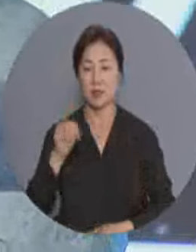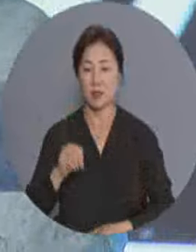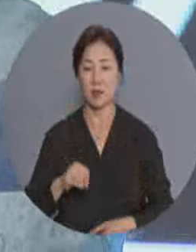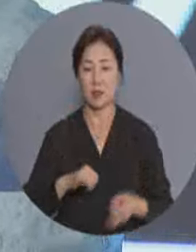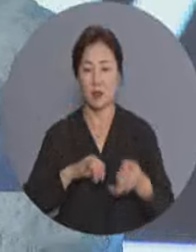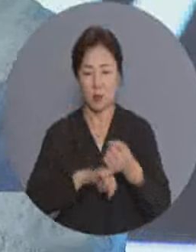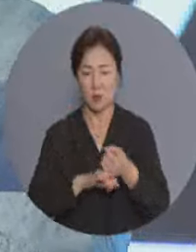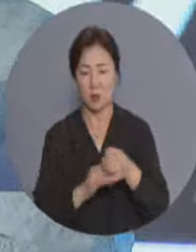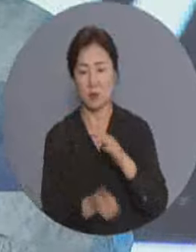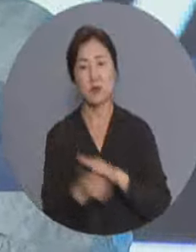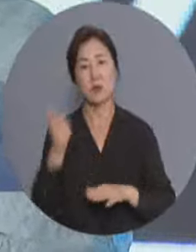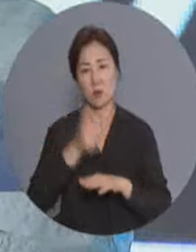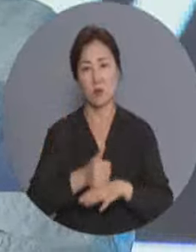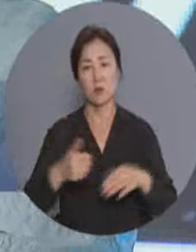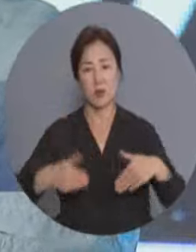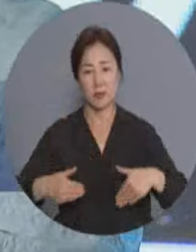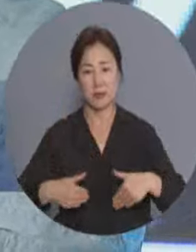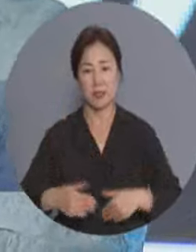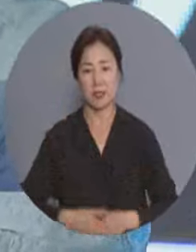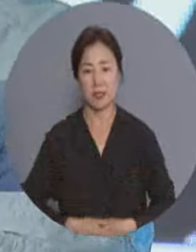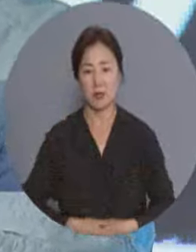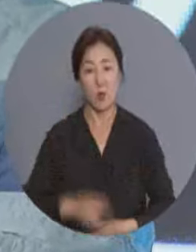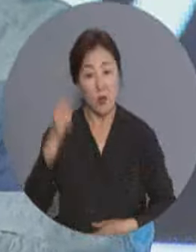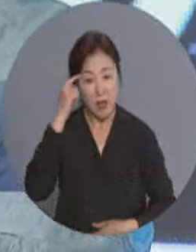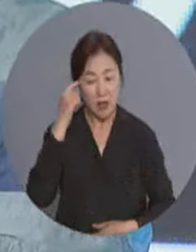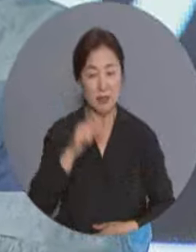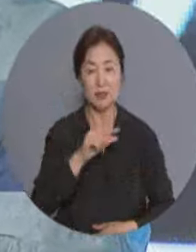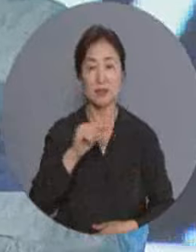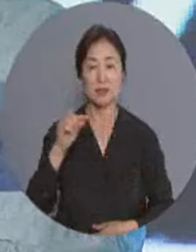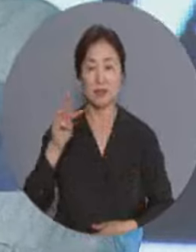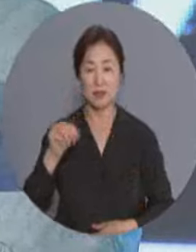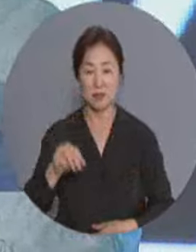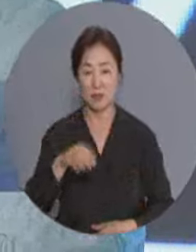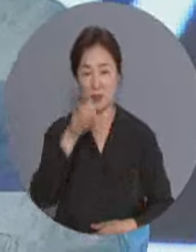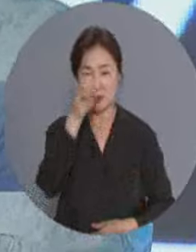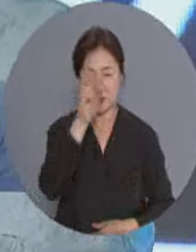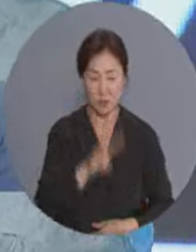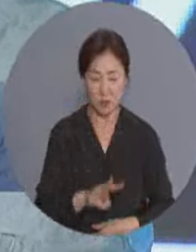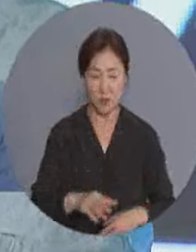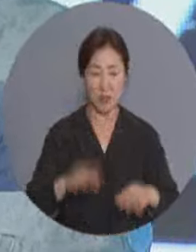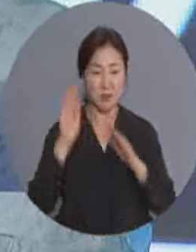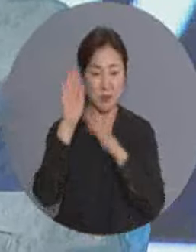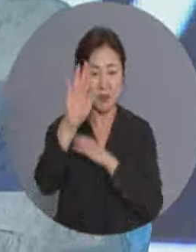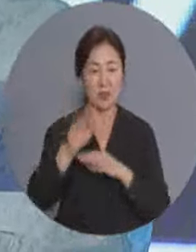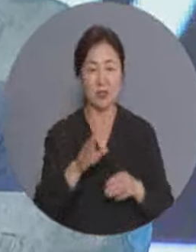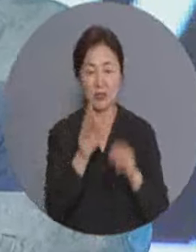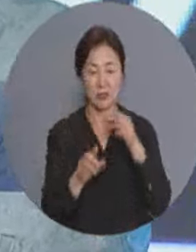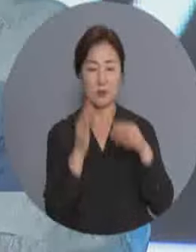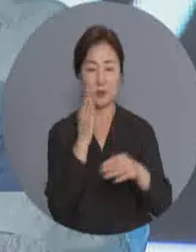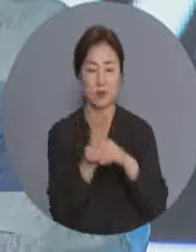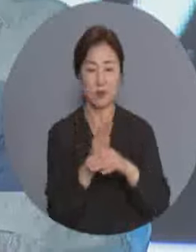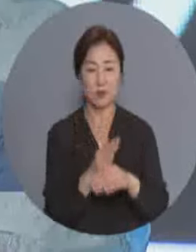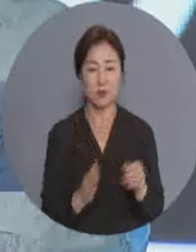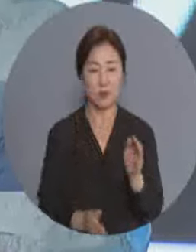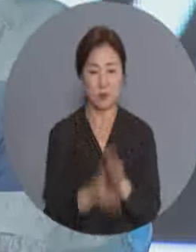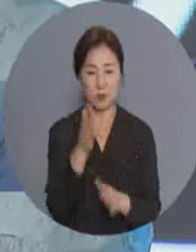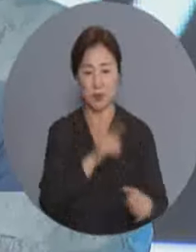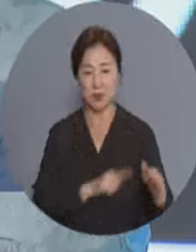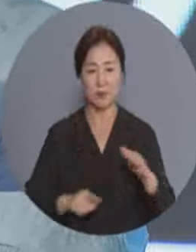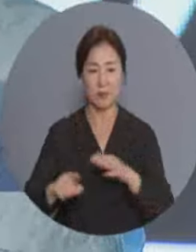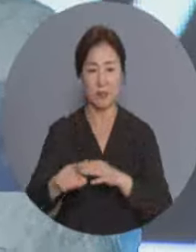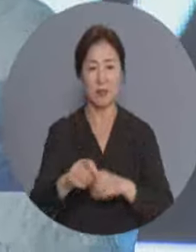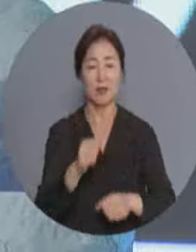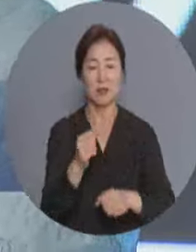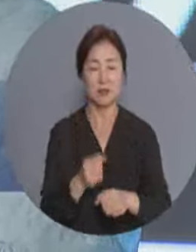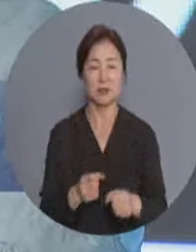반드시 성공을 해야 되겠습니다. 왜냐하면 GGM은 광주가 대한민국 미래차 중심